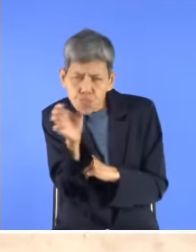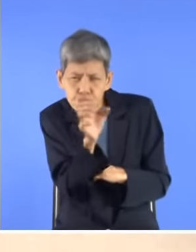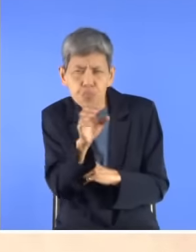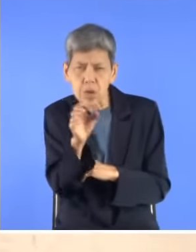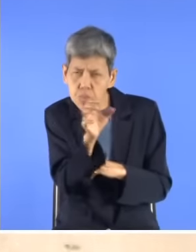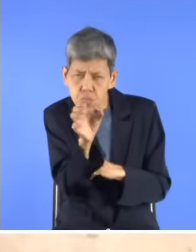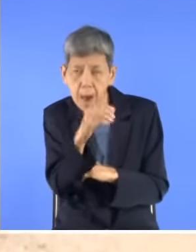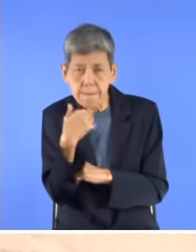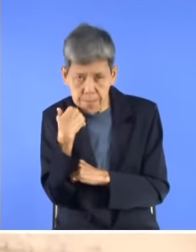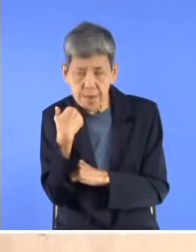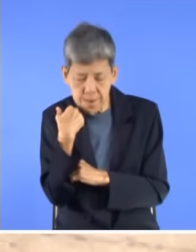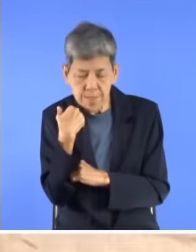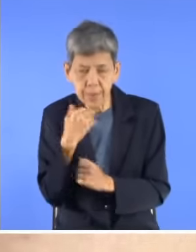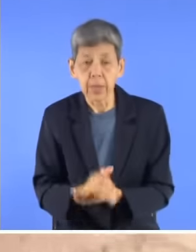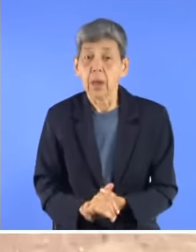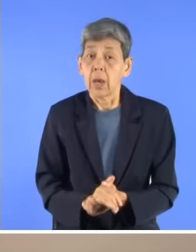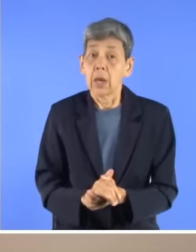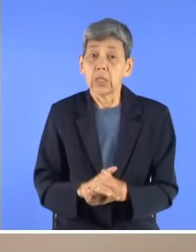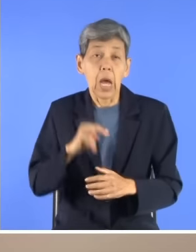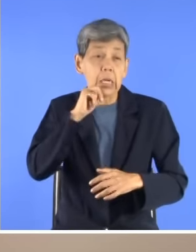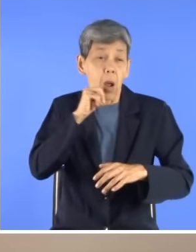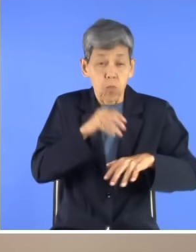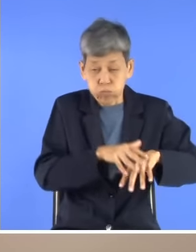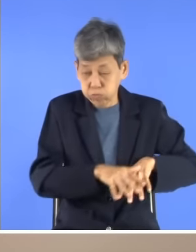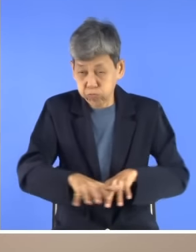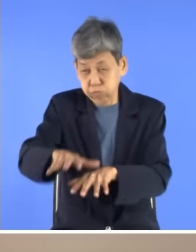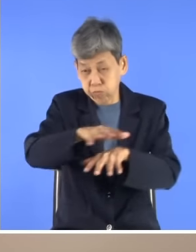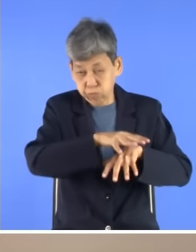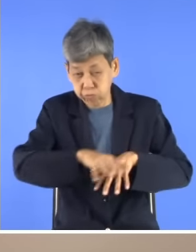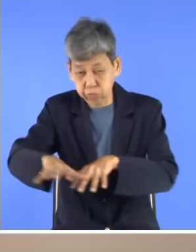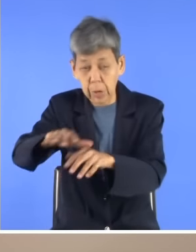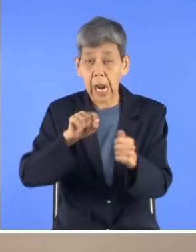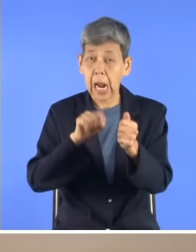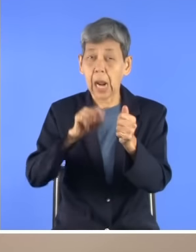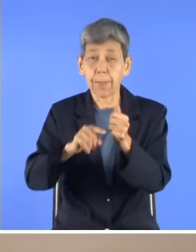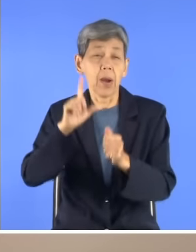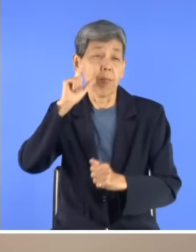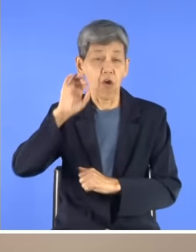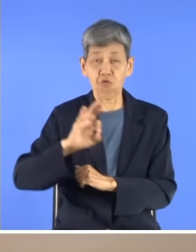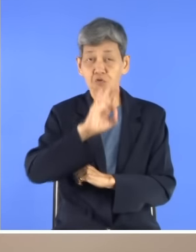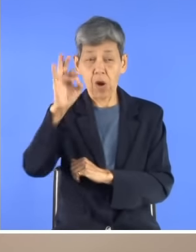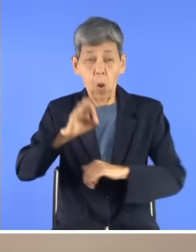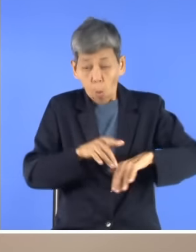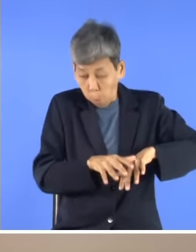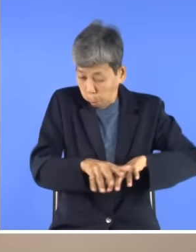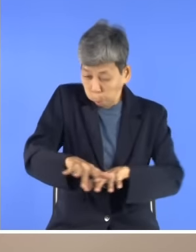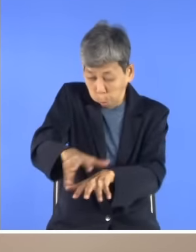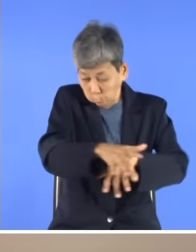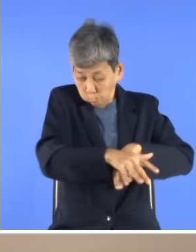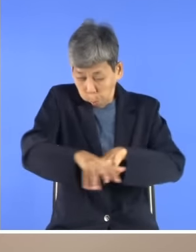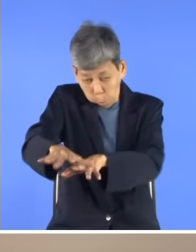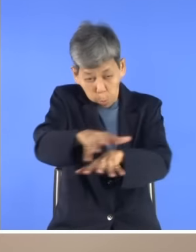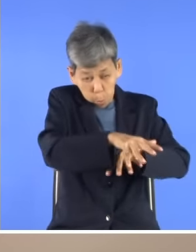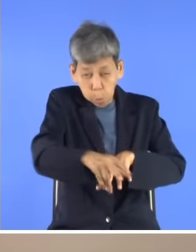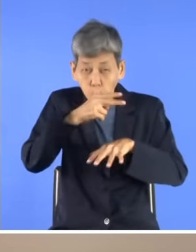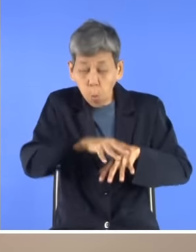าไว้นะฮะขณะที่น้ำป่าดอยตุงในพื้นที่ของอำเภอแม่ฟ้าหลวงเนี่ยมันทะลักไหลอย่างรุนแรง